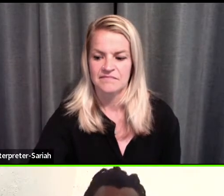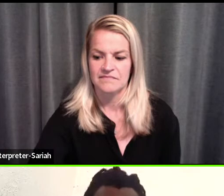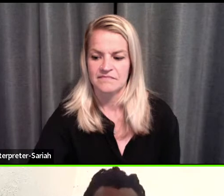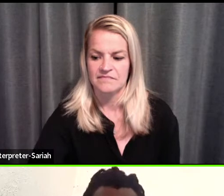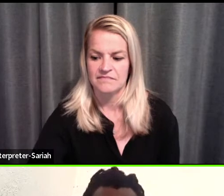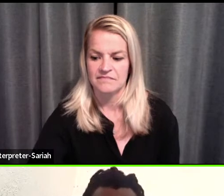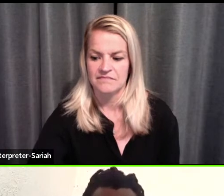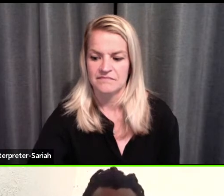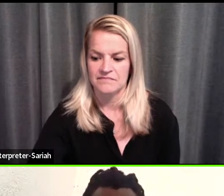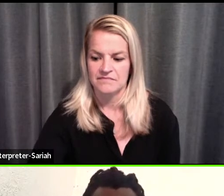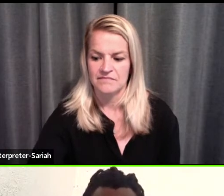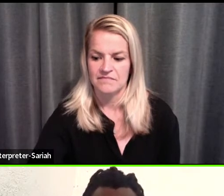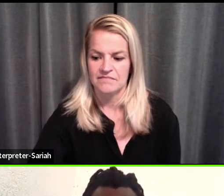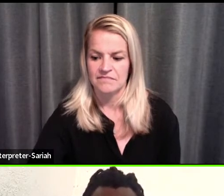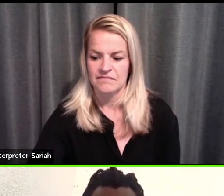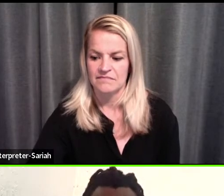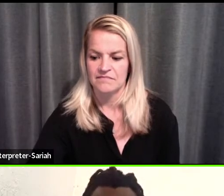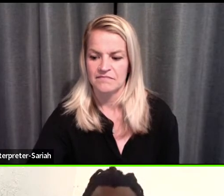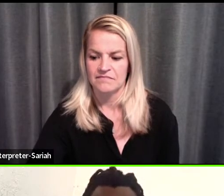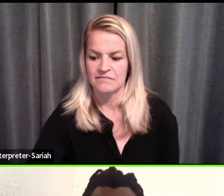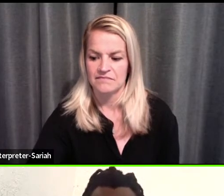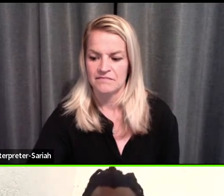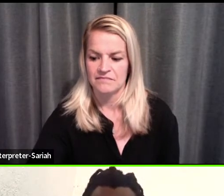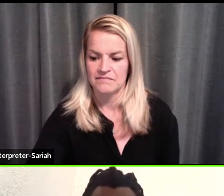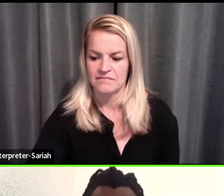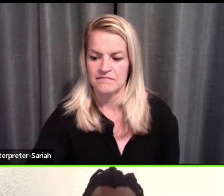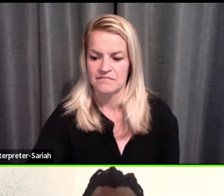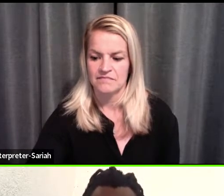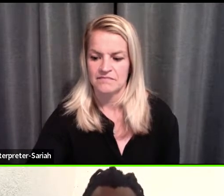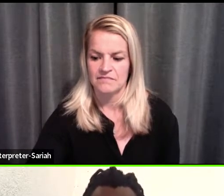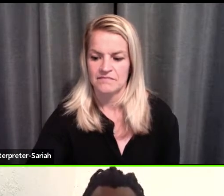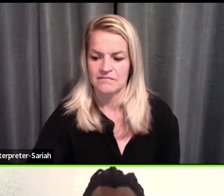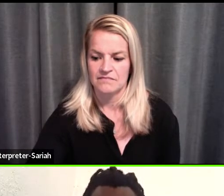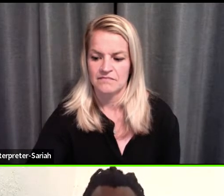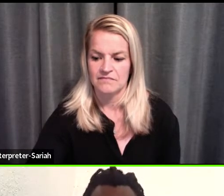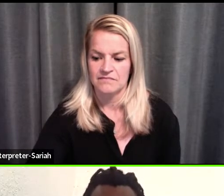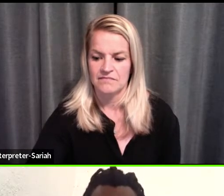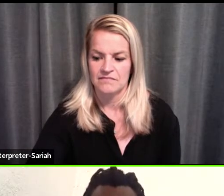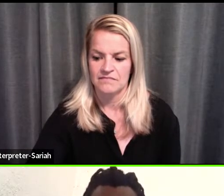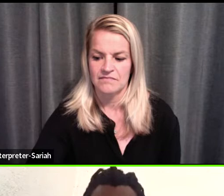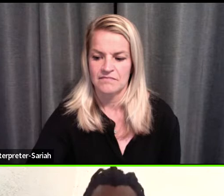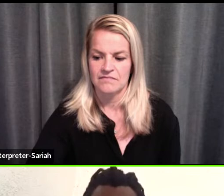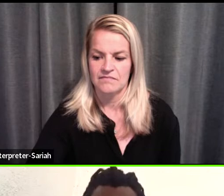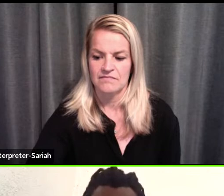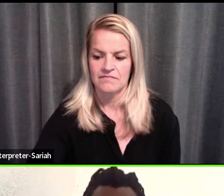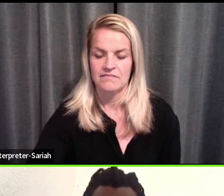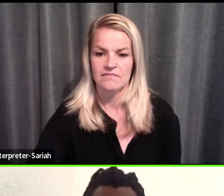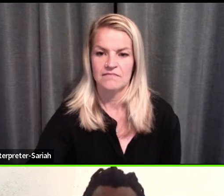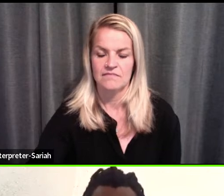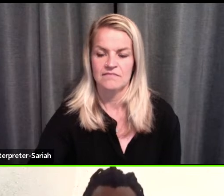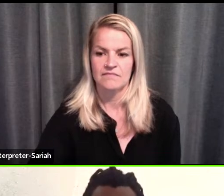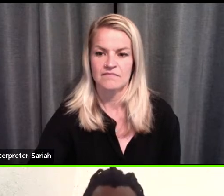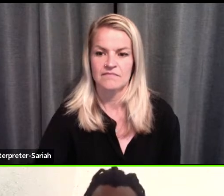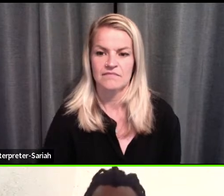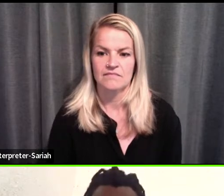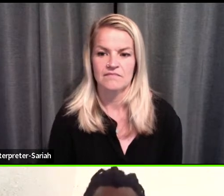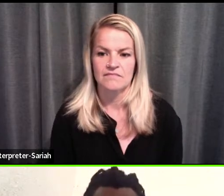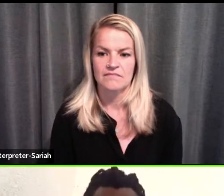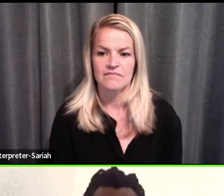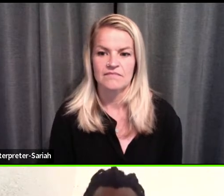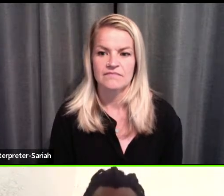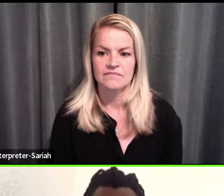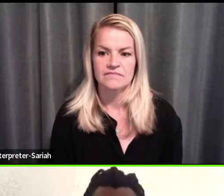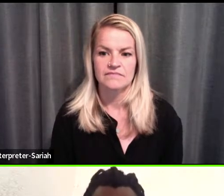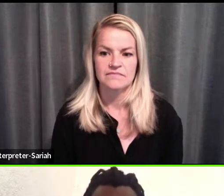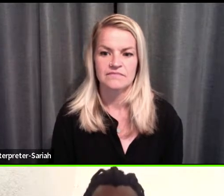institutions pour leur donner la parole et pour prouver que la femme aussi peut être utile dans la société. Je ne ménage